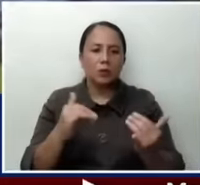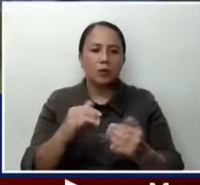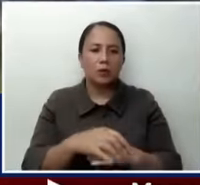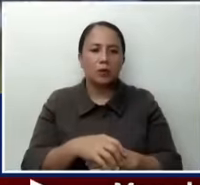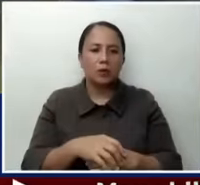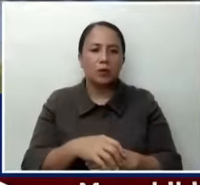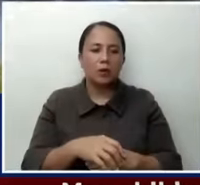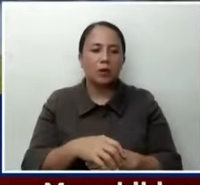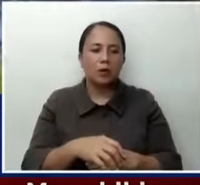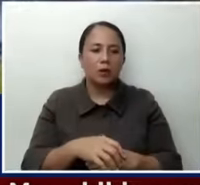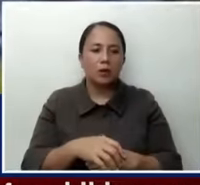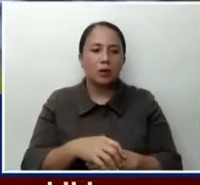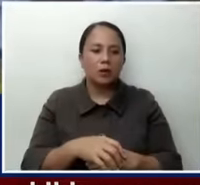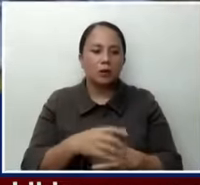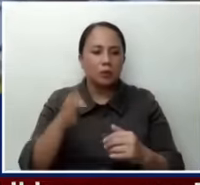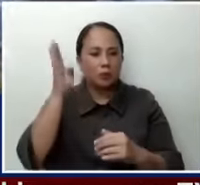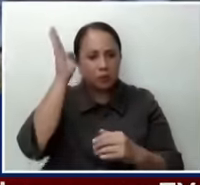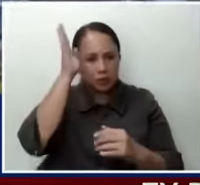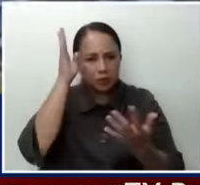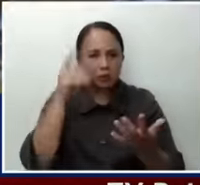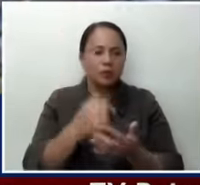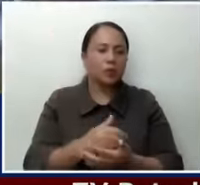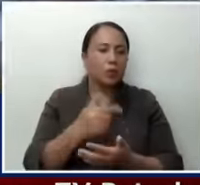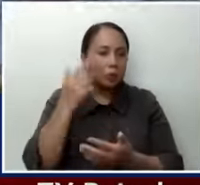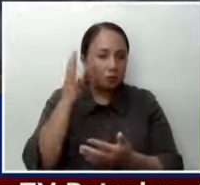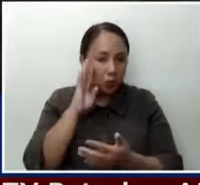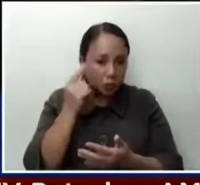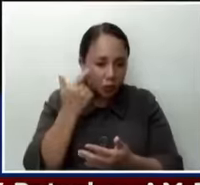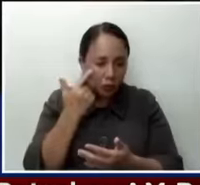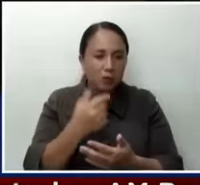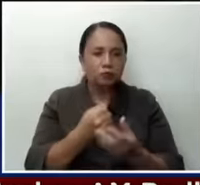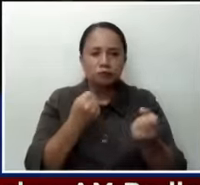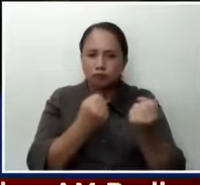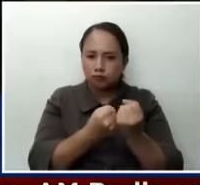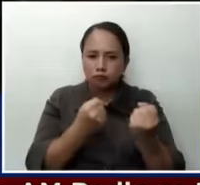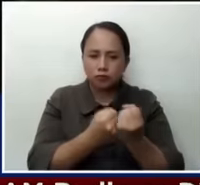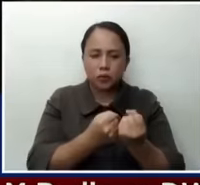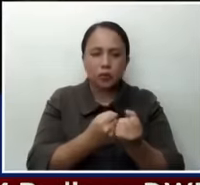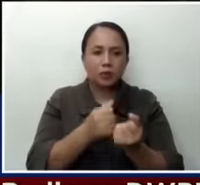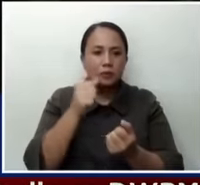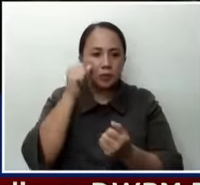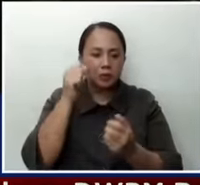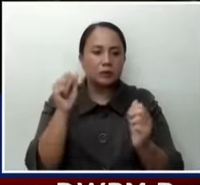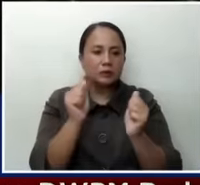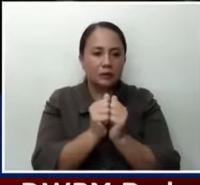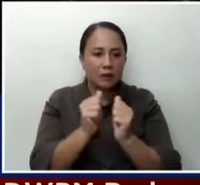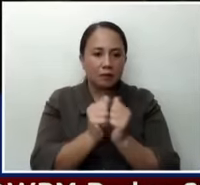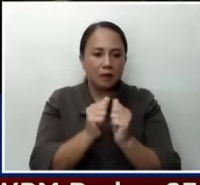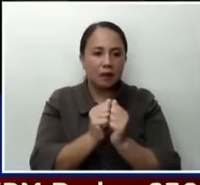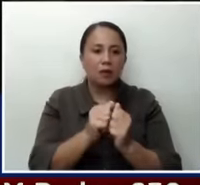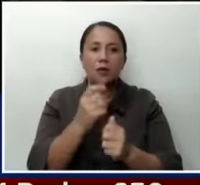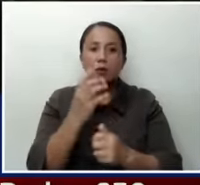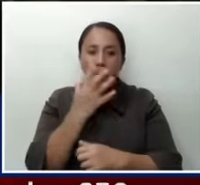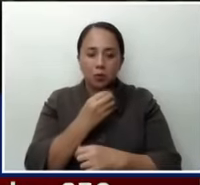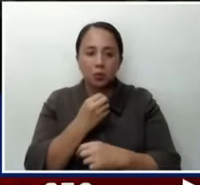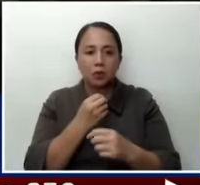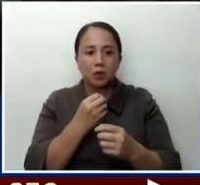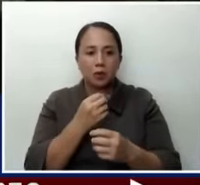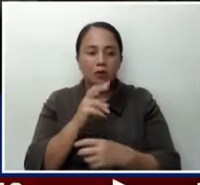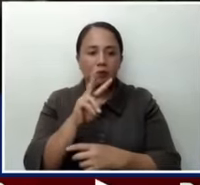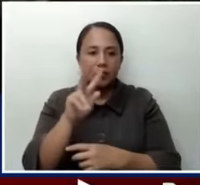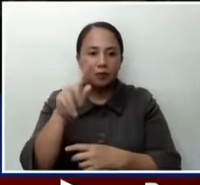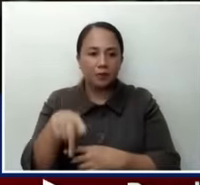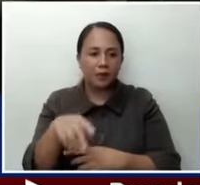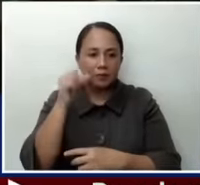at Ronald De La Rosa ang solidong suporta kay Kibuloy. Kasama sila kagabi ni na dating Pangulo Rodrigo Duterte at Vice President